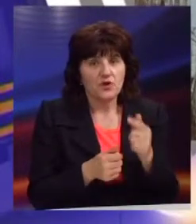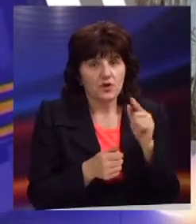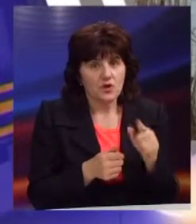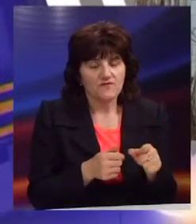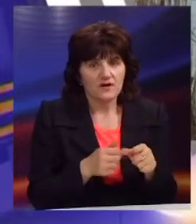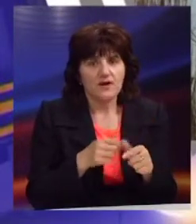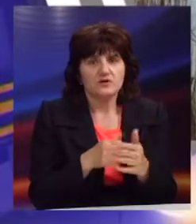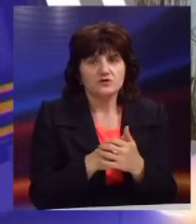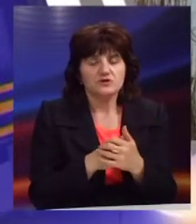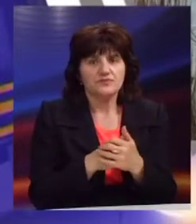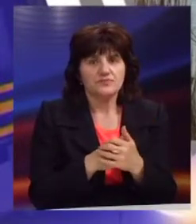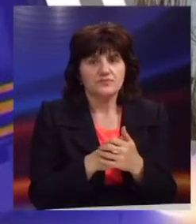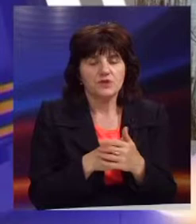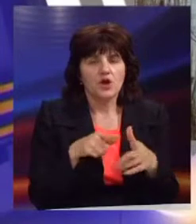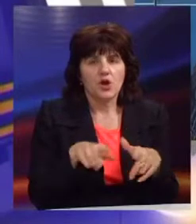ovaj način